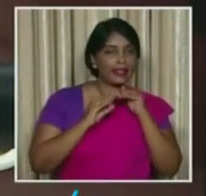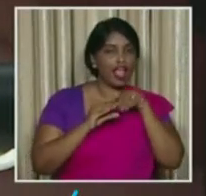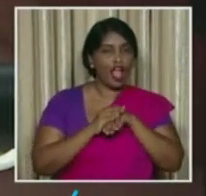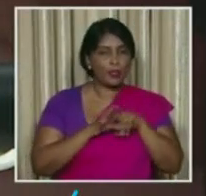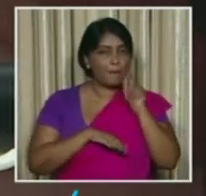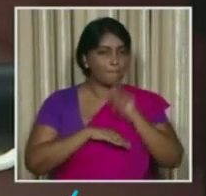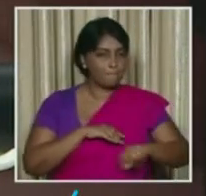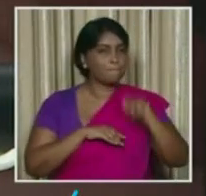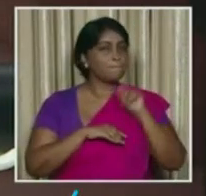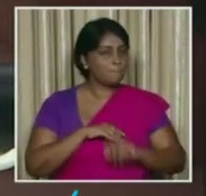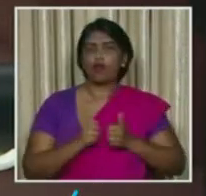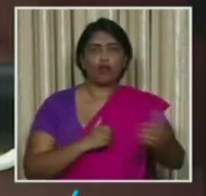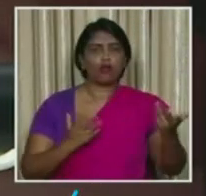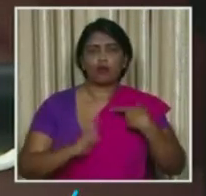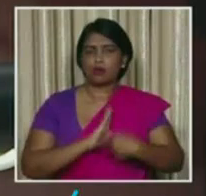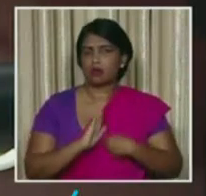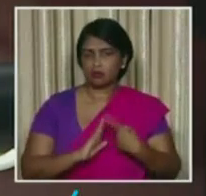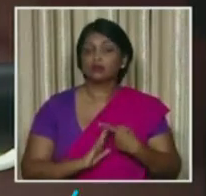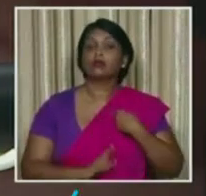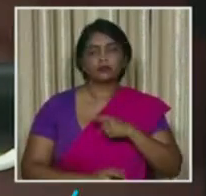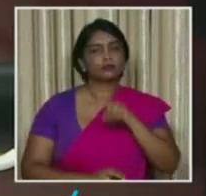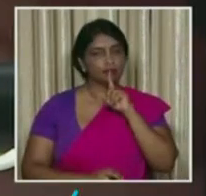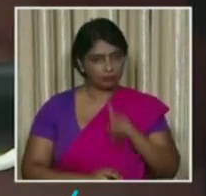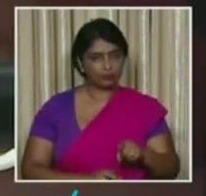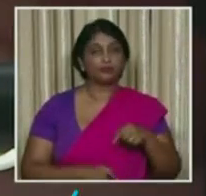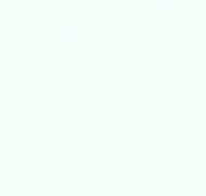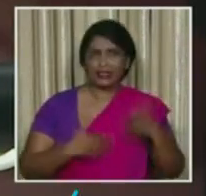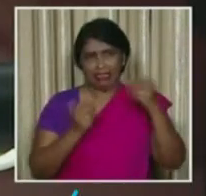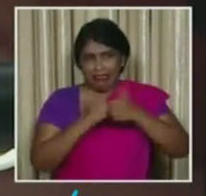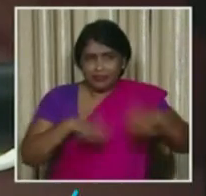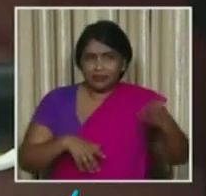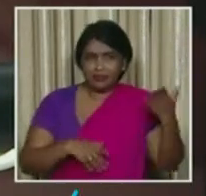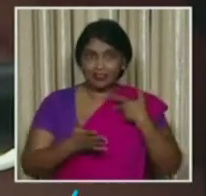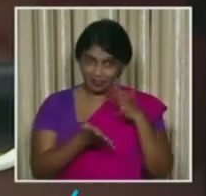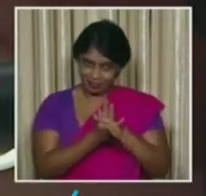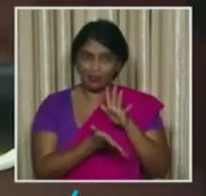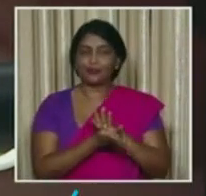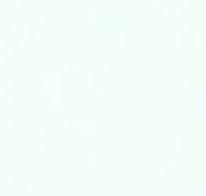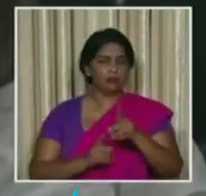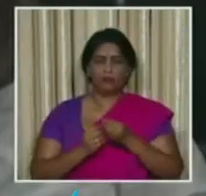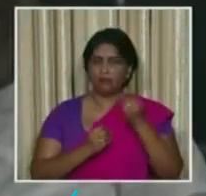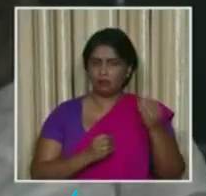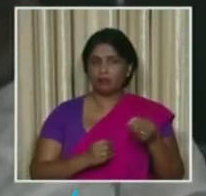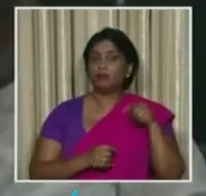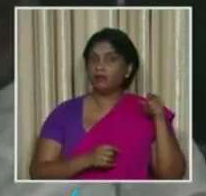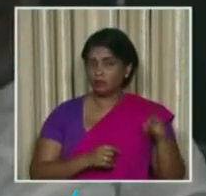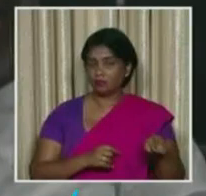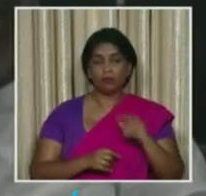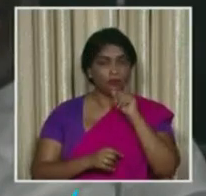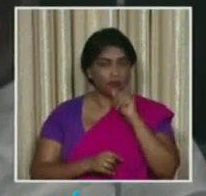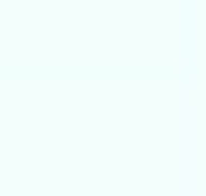වෙන කුමන්ත්‍රණ නාටකයක් බව ඉතා පැහැදිලි ඒ නිසා ඔබතුමාගේ මා ඉල්ලා සිටින්නේ දැන් වැඩේ කෙරුණා සතුටු ඇති මෙතෙන්දී